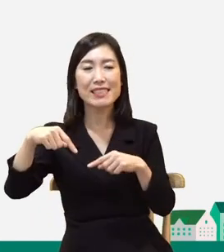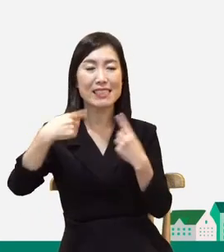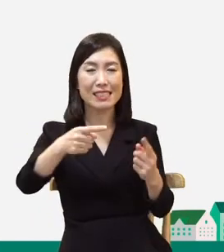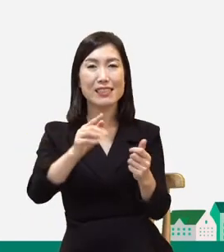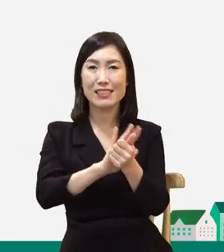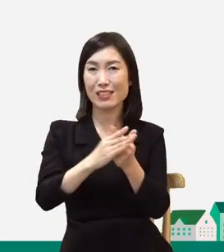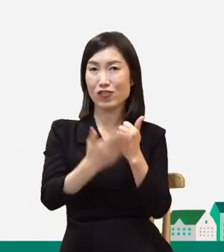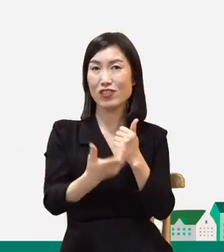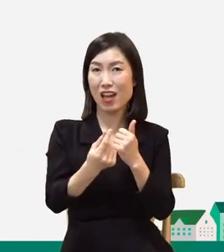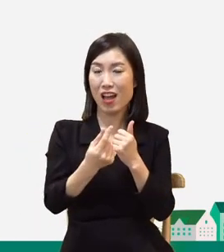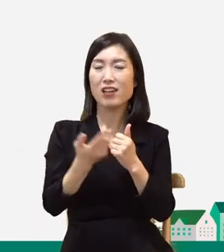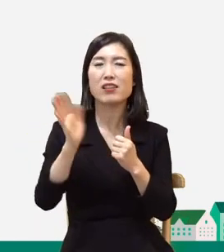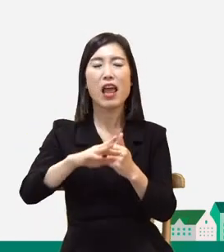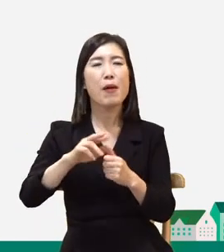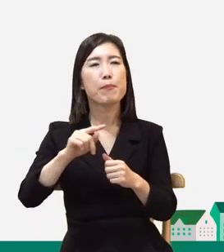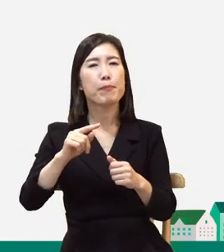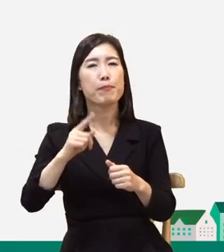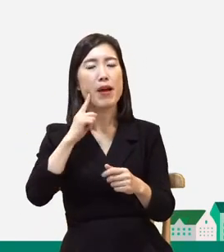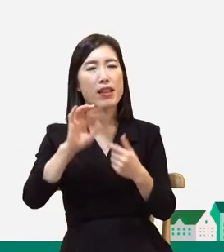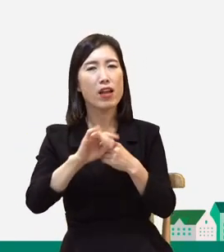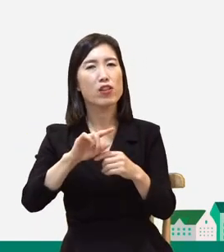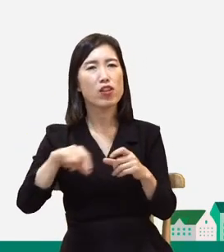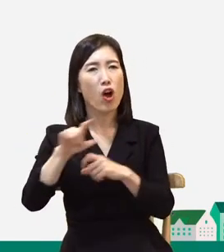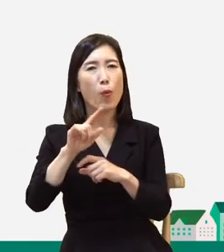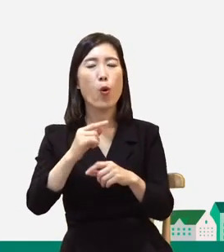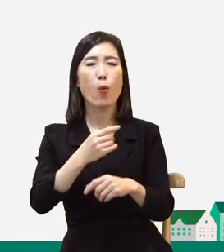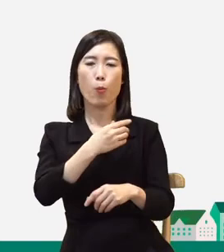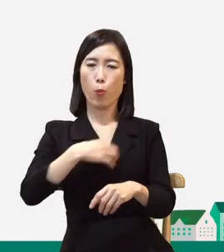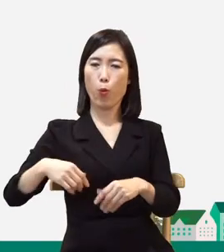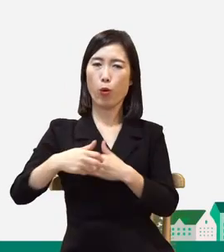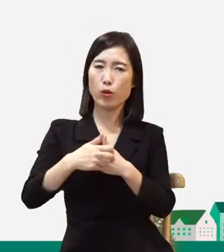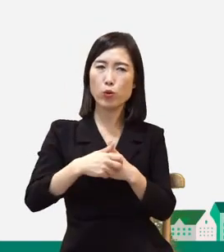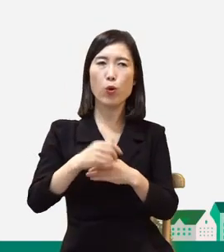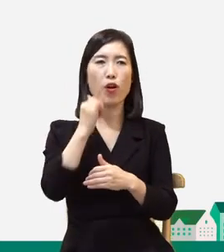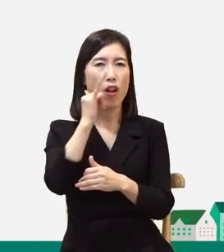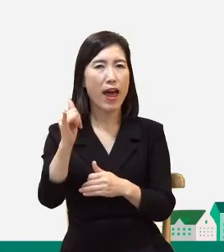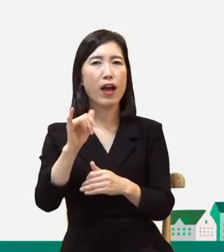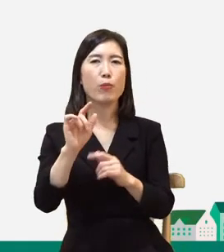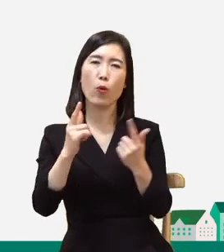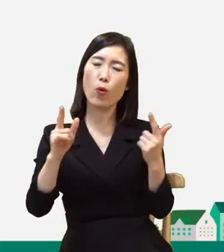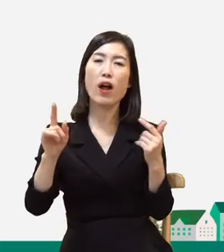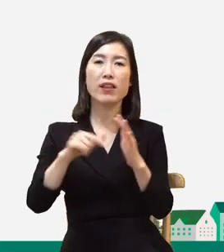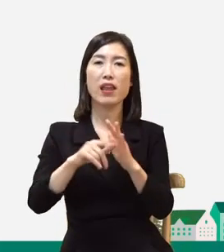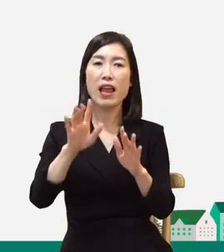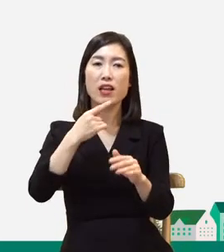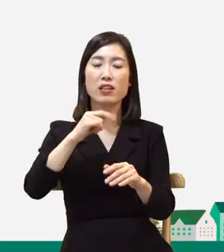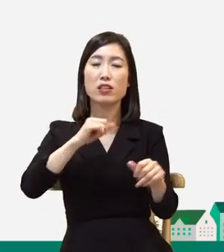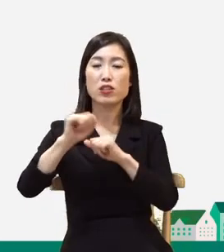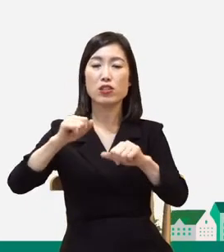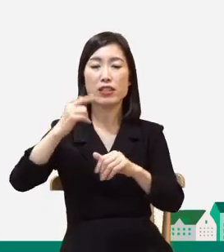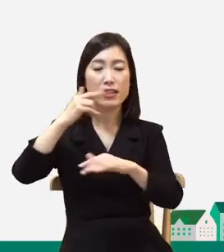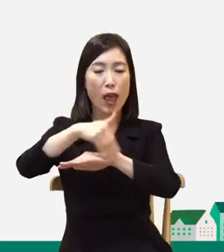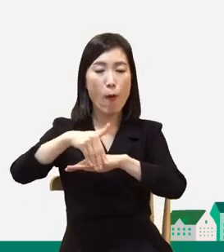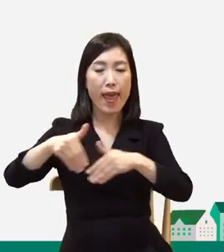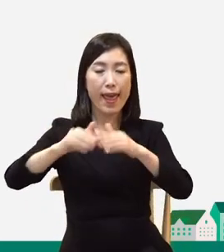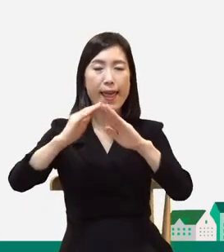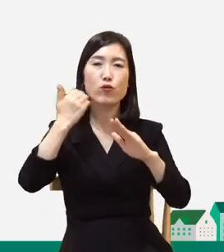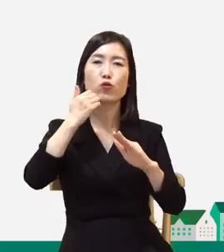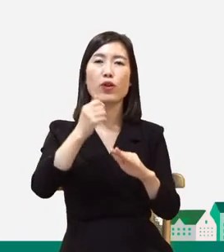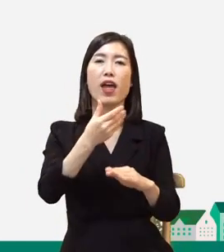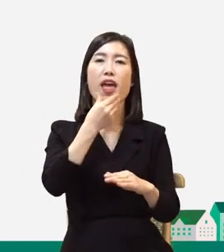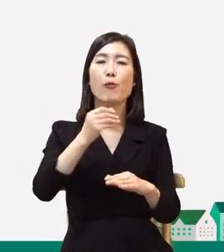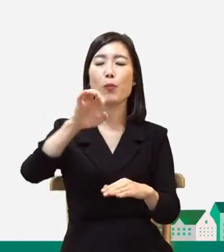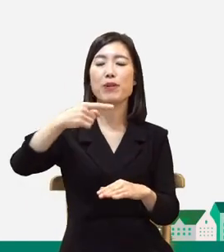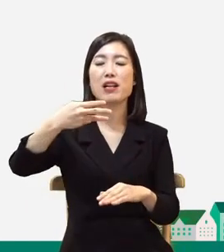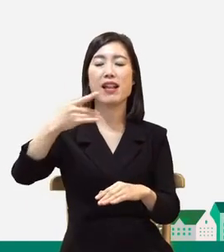외에 예를 들어서 보건소에 연계하거나 의뢰하는 거는 이제 행복플래너의 개혁 안에서 의뢰되기도 하고 그때 이동할 때 행복코치가 같이